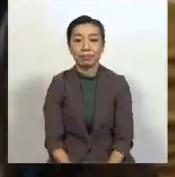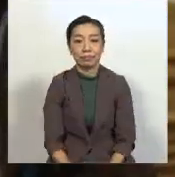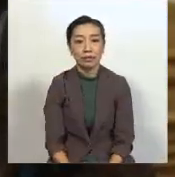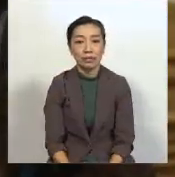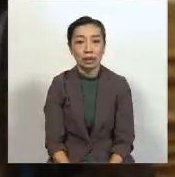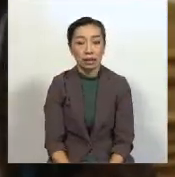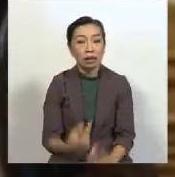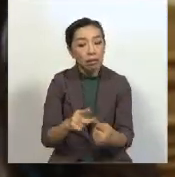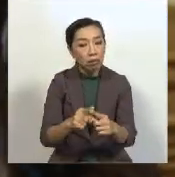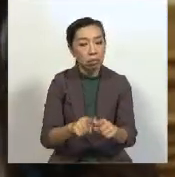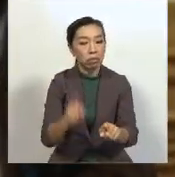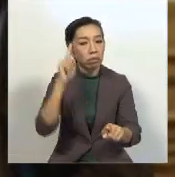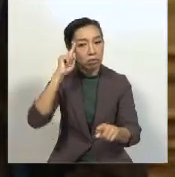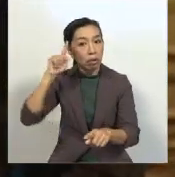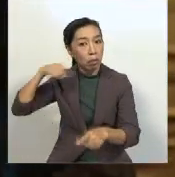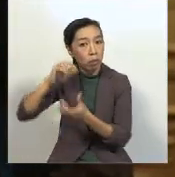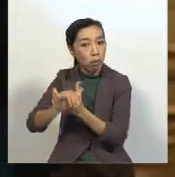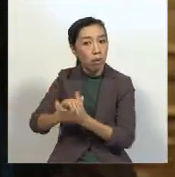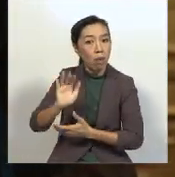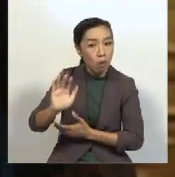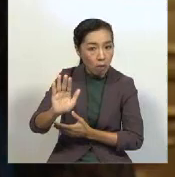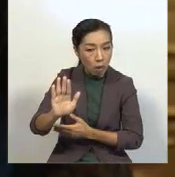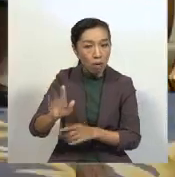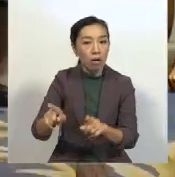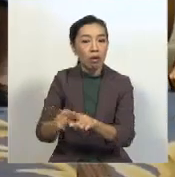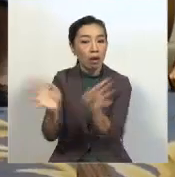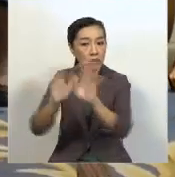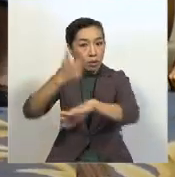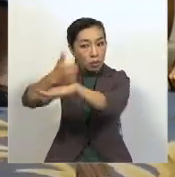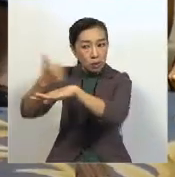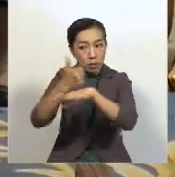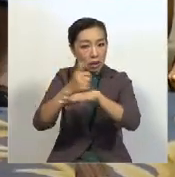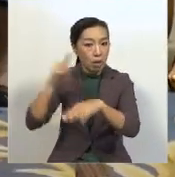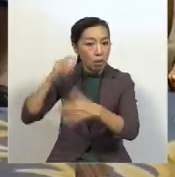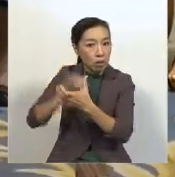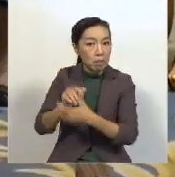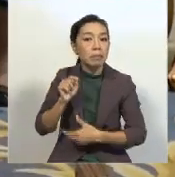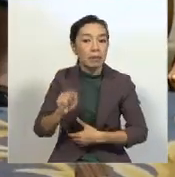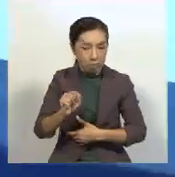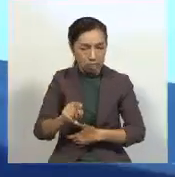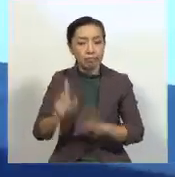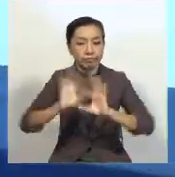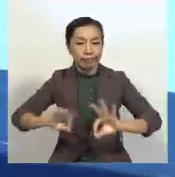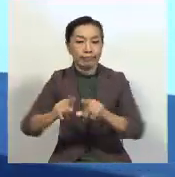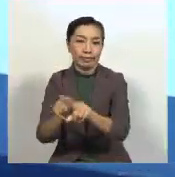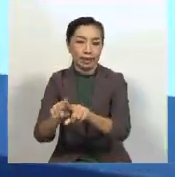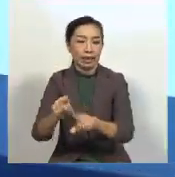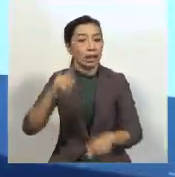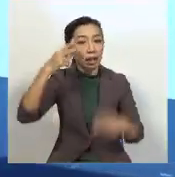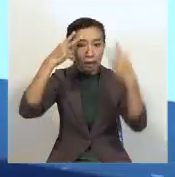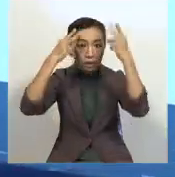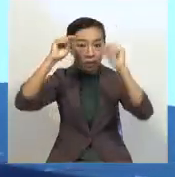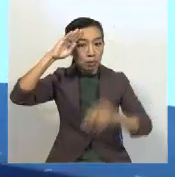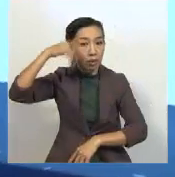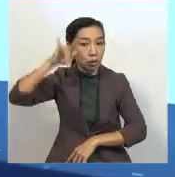าทสำคัญหลังบ้านหรือคู่สมรสผู้นำประเทศสมาชิกอาเซียนและประเทศคู่เจรจาโดยการนำของนางนราพรจันโอช